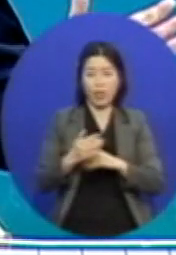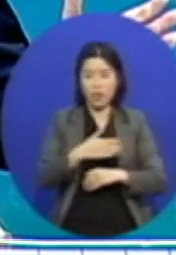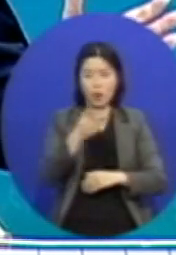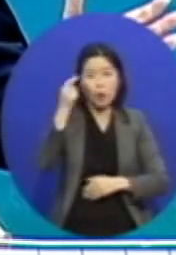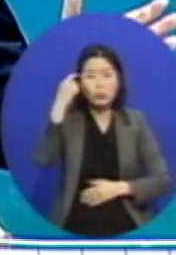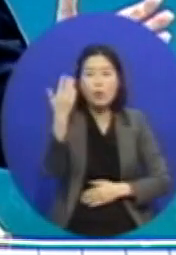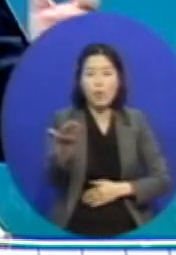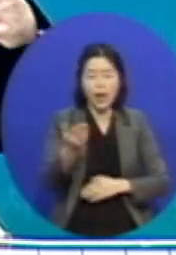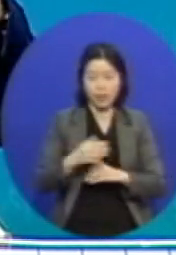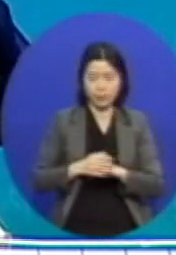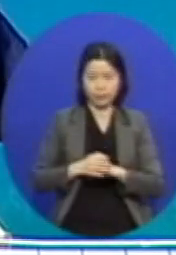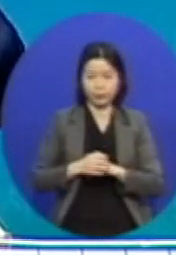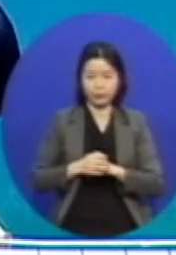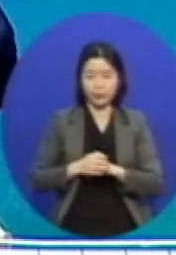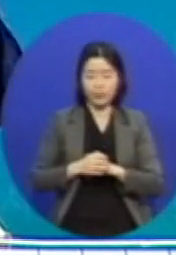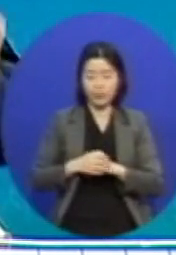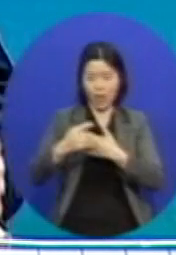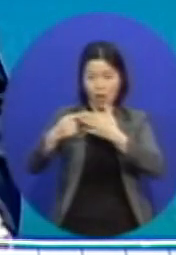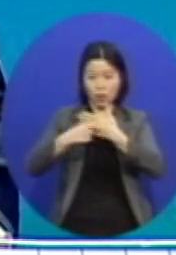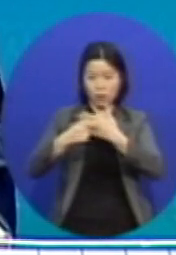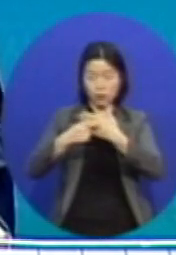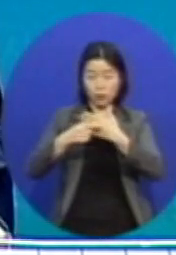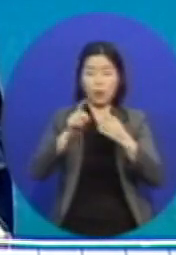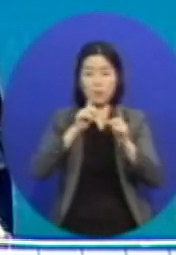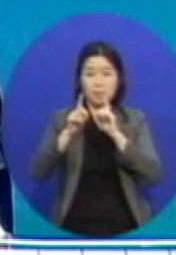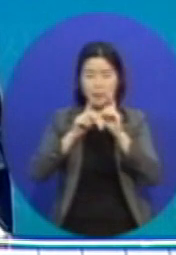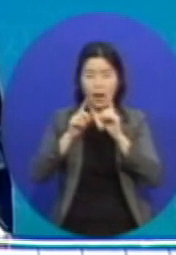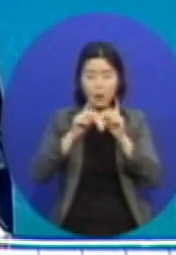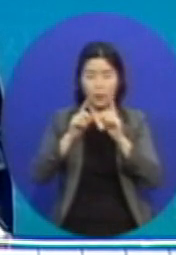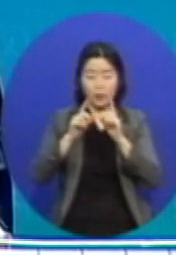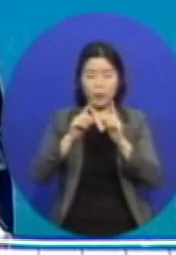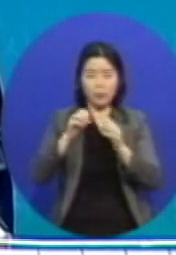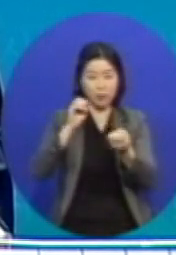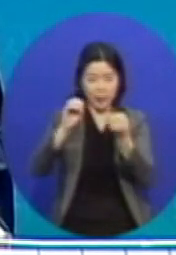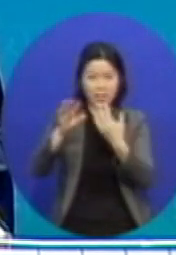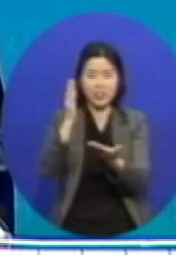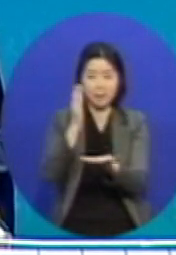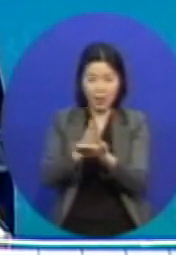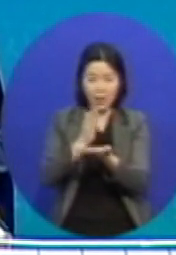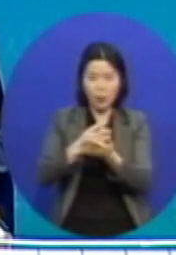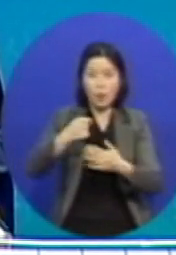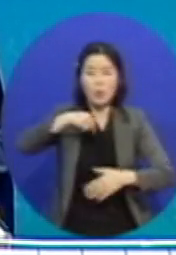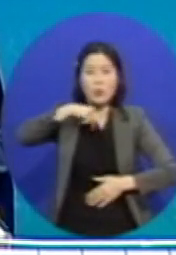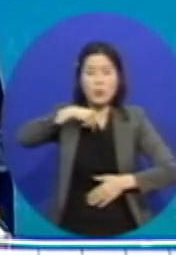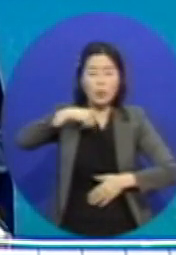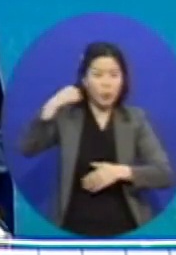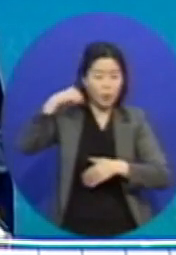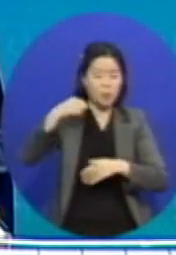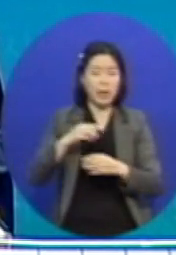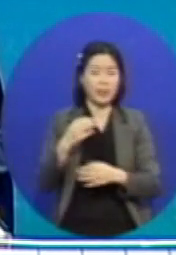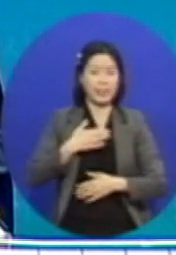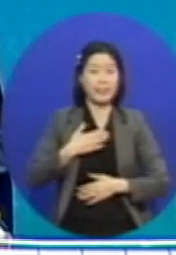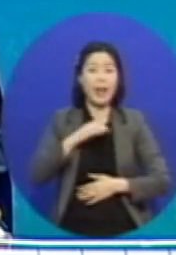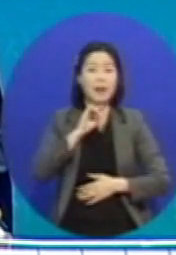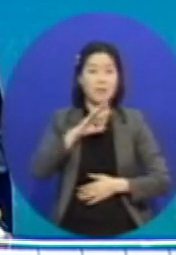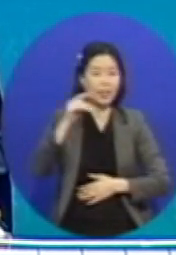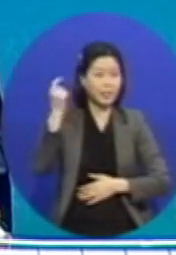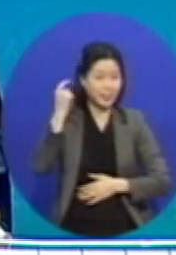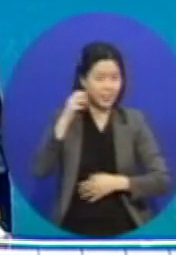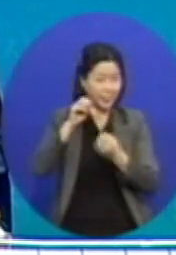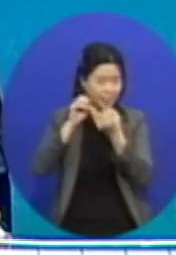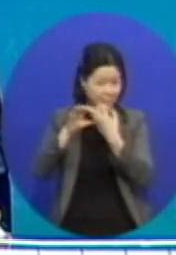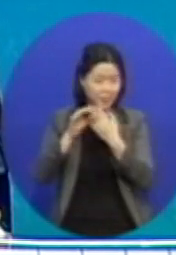묻겠습니다 뭐 겉으로 말로 대답은 하지 마시고 속으로만 대답해주세요 서로